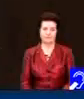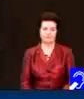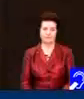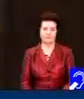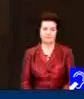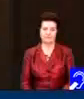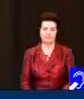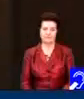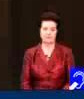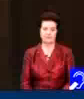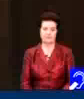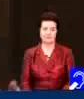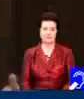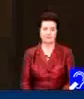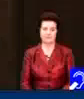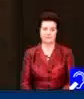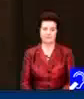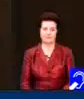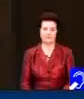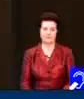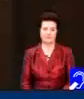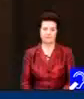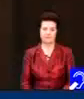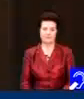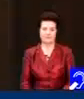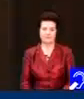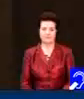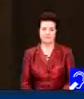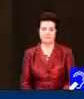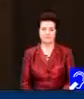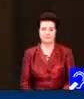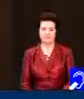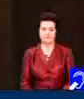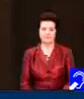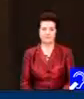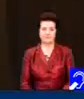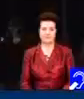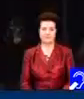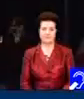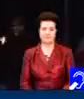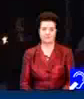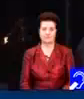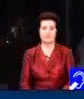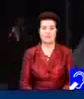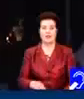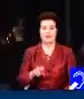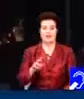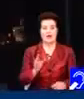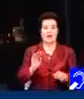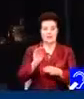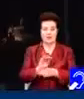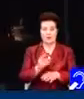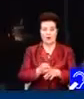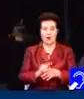tutto perduto, che non si potesse fare il governo e che c'erano delle serie difficoltà. Di Maio a